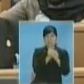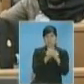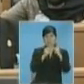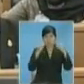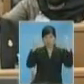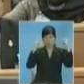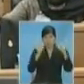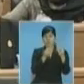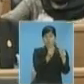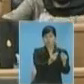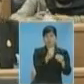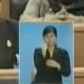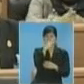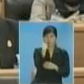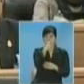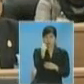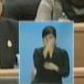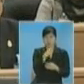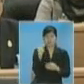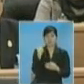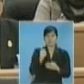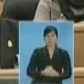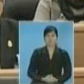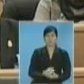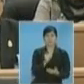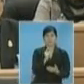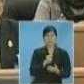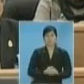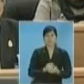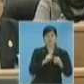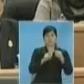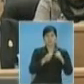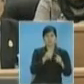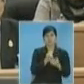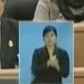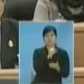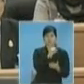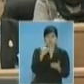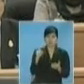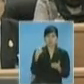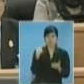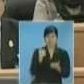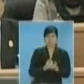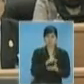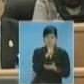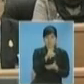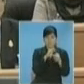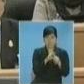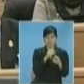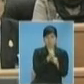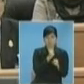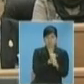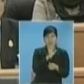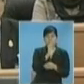รีท่านหนึ่งท่านใดปัญหาขณะนี้ก็คือว่าเพื่อนสมาชิกถามการปฏิบัติภารกิจของท่านนายก